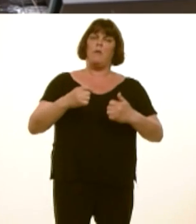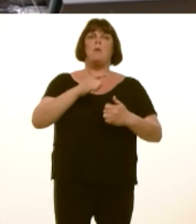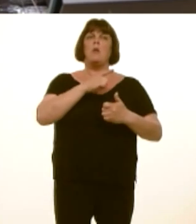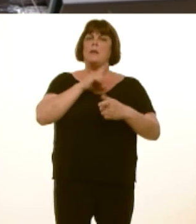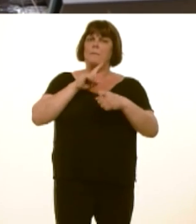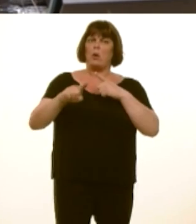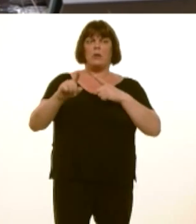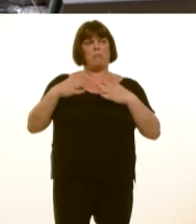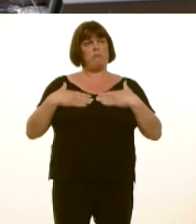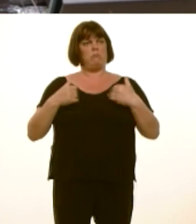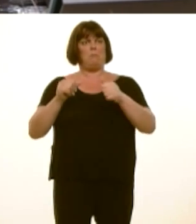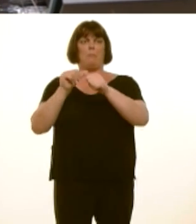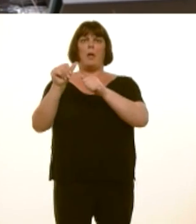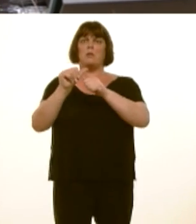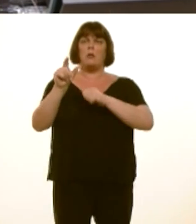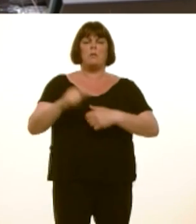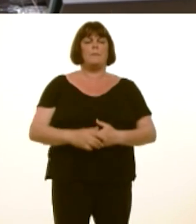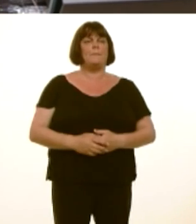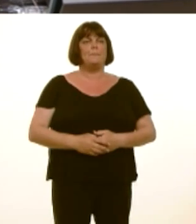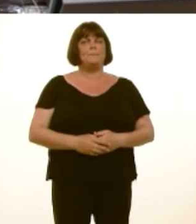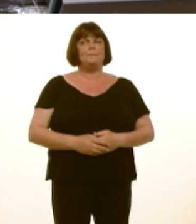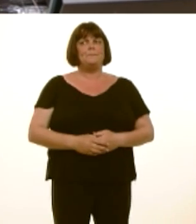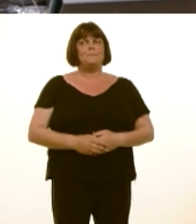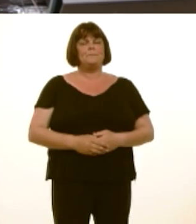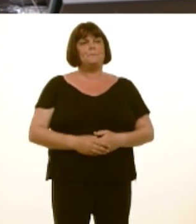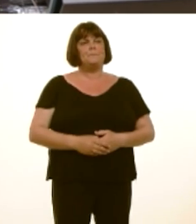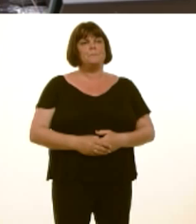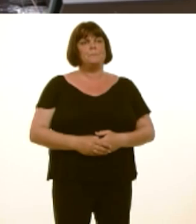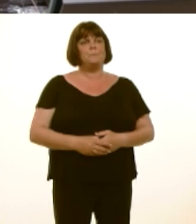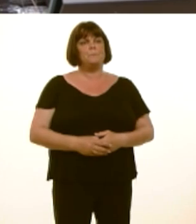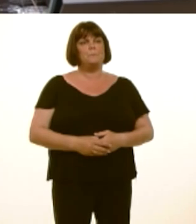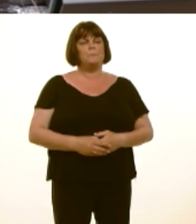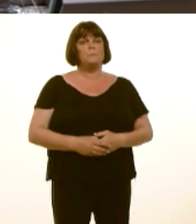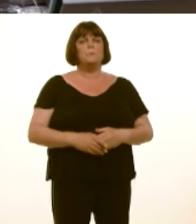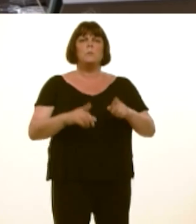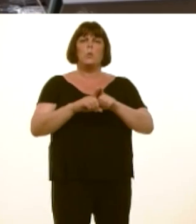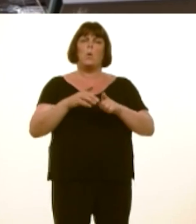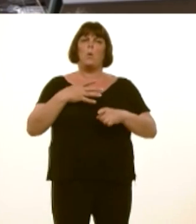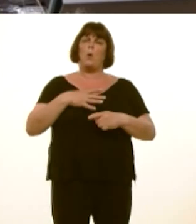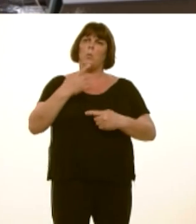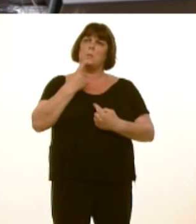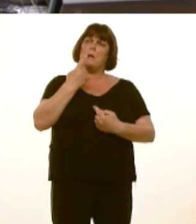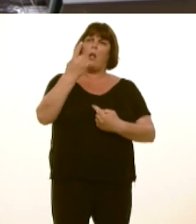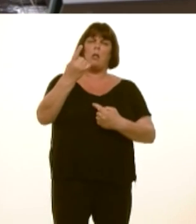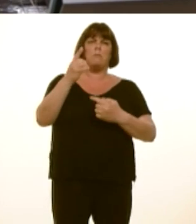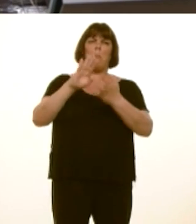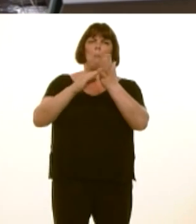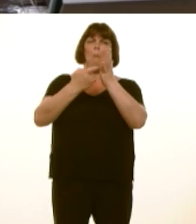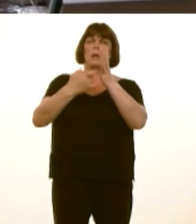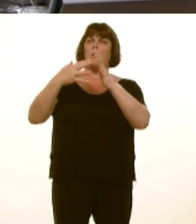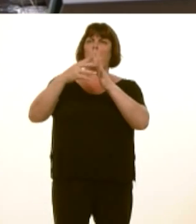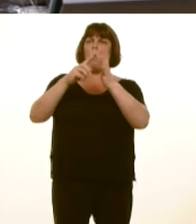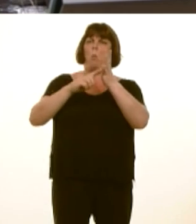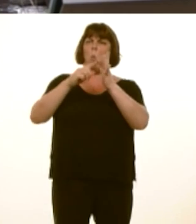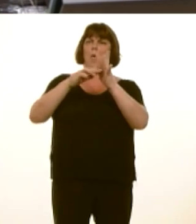ddweud hefyd, byddwn ni'n gweud wrth Mr Williams, bod yna gais yma nawr, mae yna gyfle yma nawr, neu